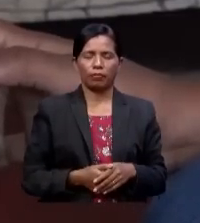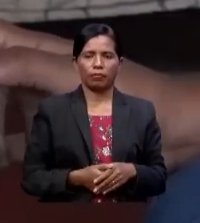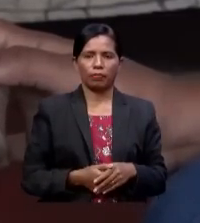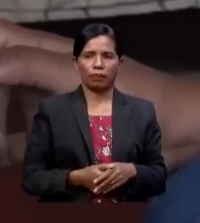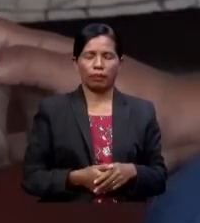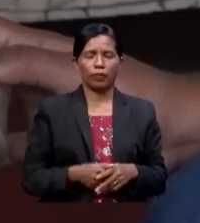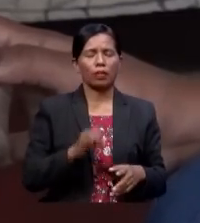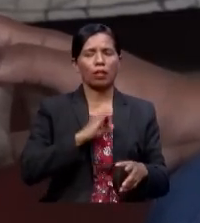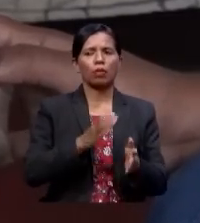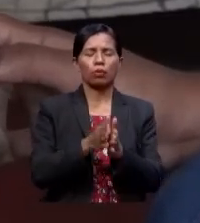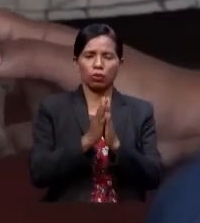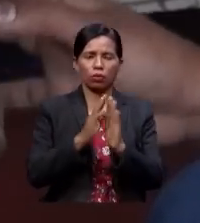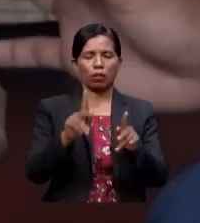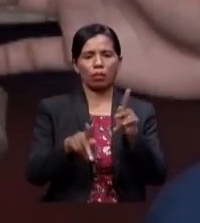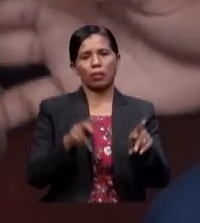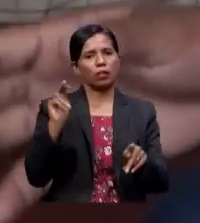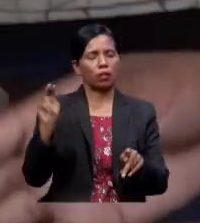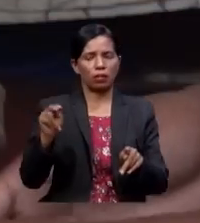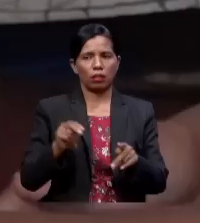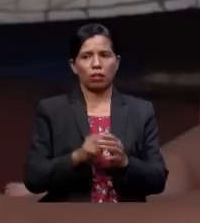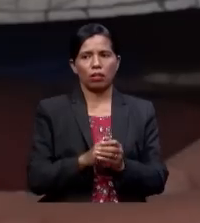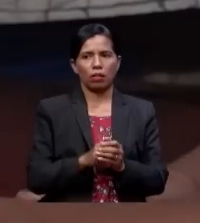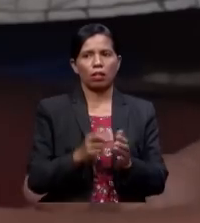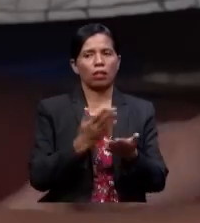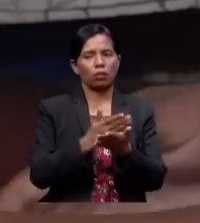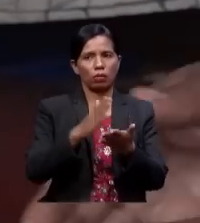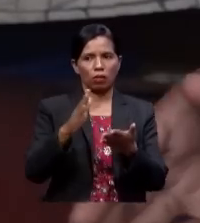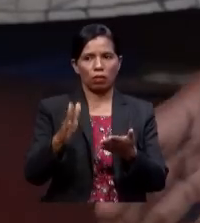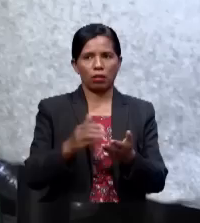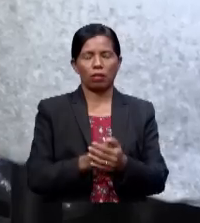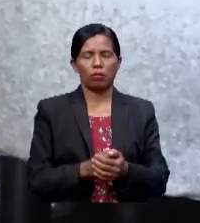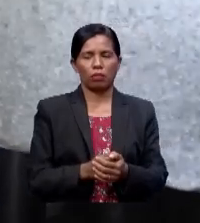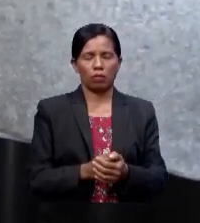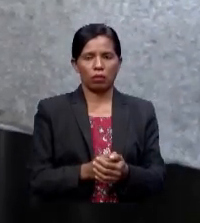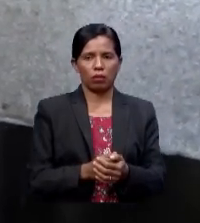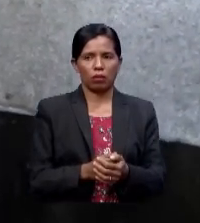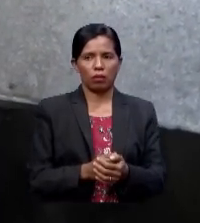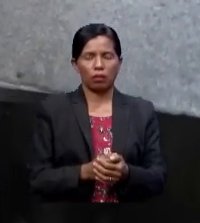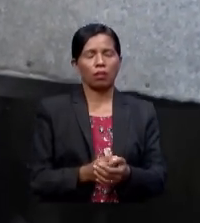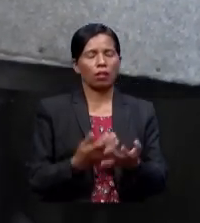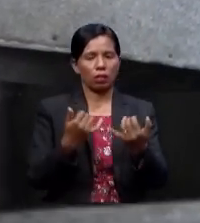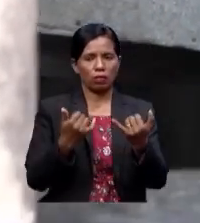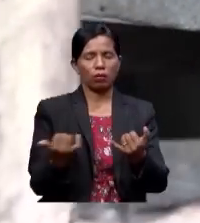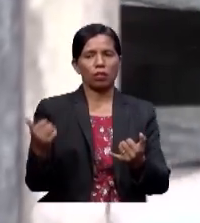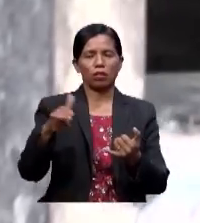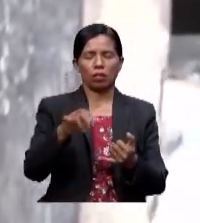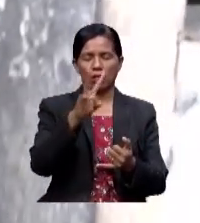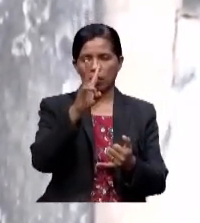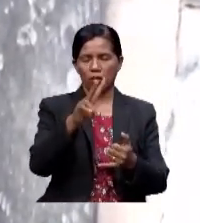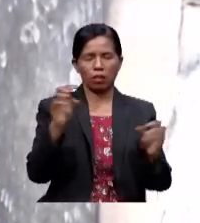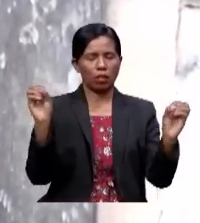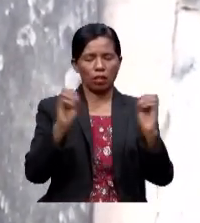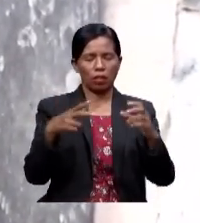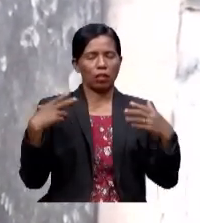Ne wa utu emani ana tu be. Au tola fel mani ataki akwali. Dedaung ne sirnen rua lai hona